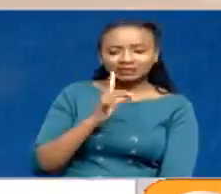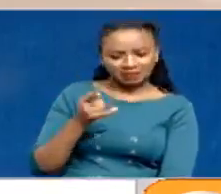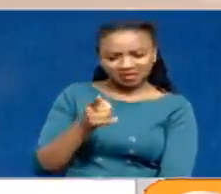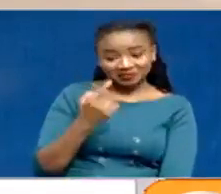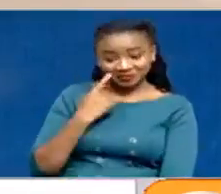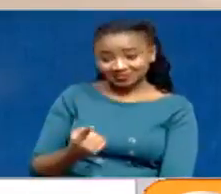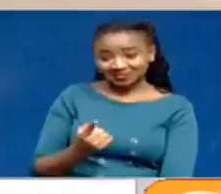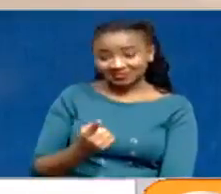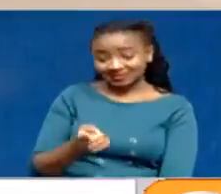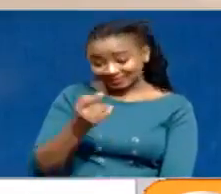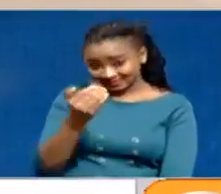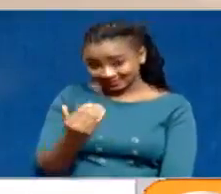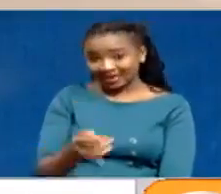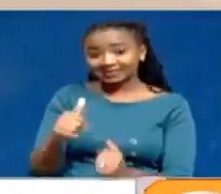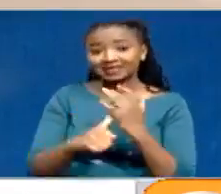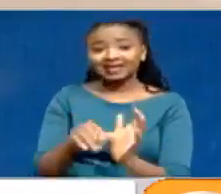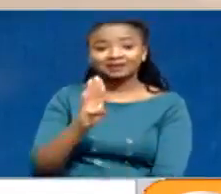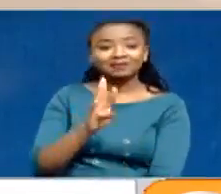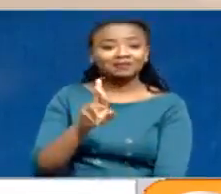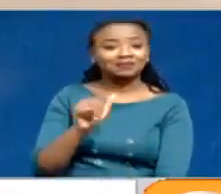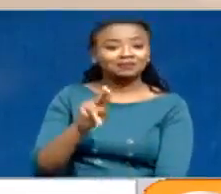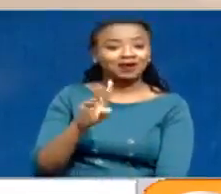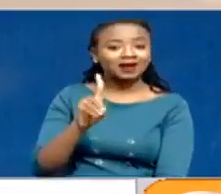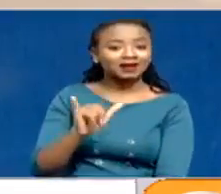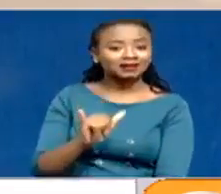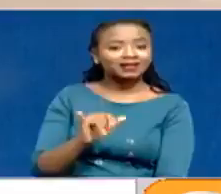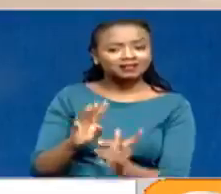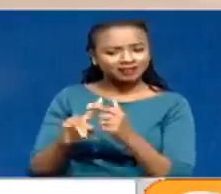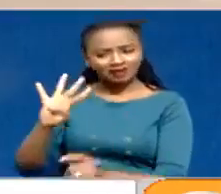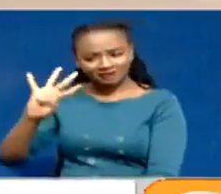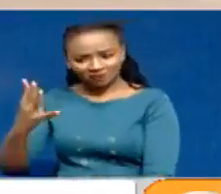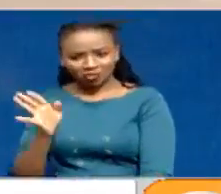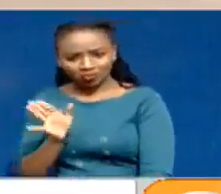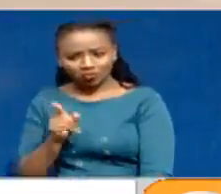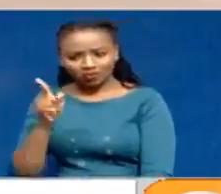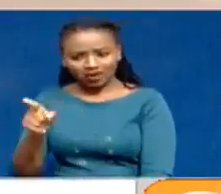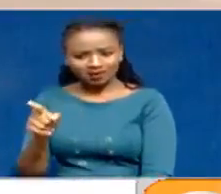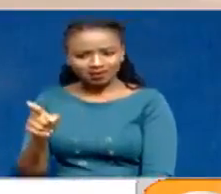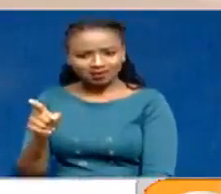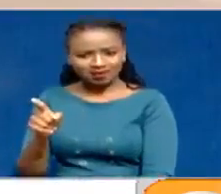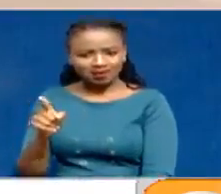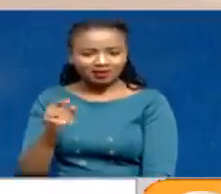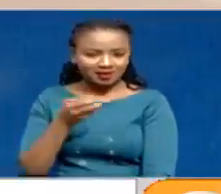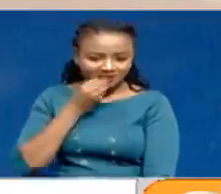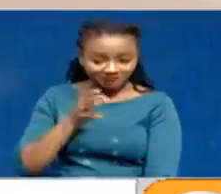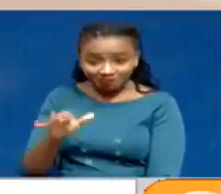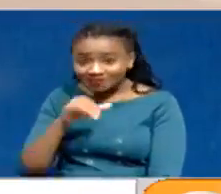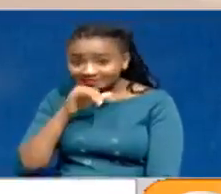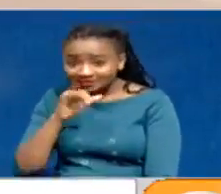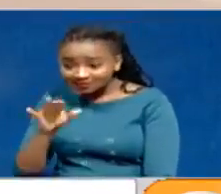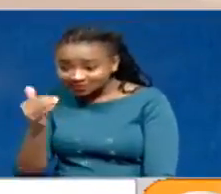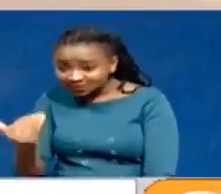waona hata mwanao umemuita Brandy. Basi wakawa wanapiga gumzo kidogo, yule mama wa nne kabla hajafikiwa akamnongoneza mwanawe,